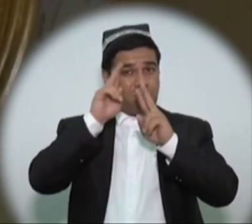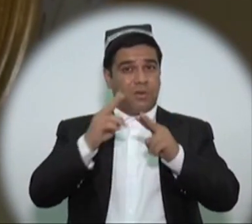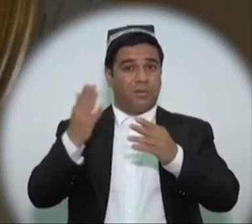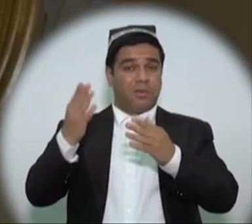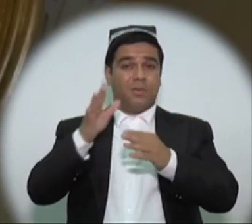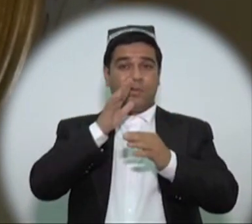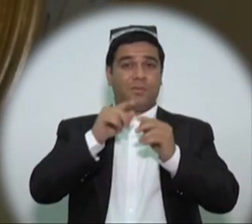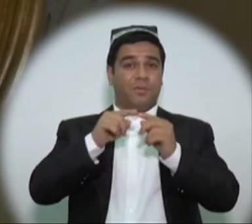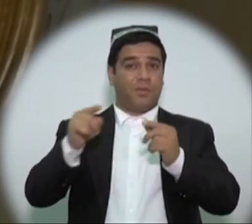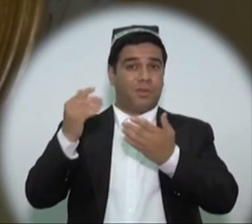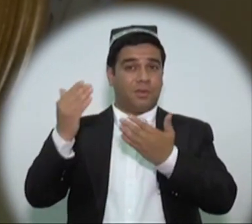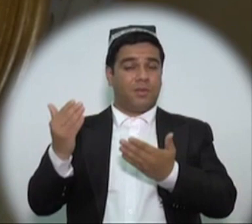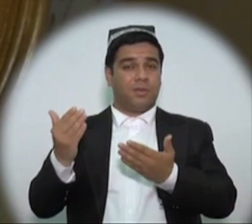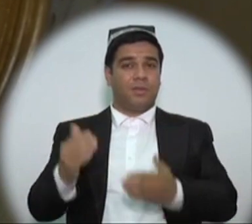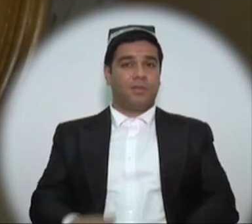turgan bir paytda